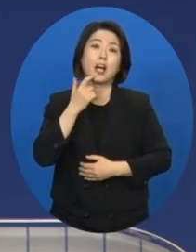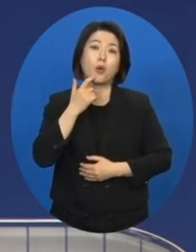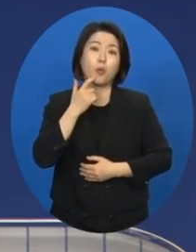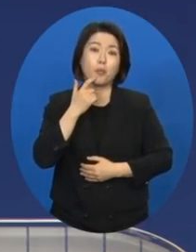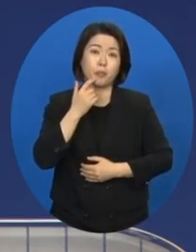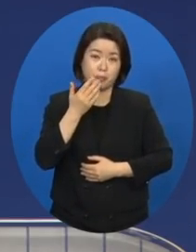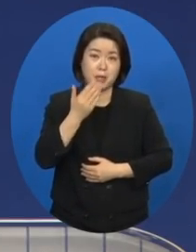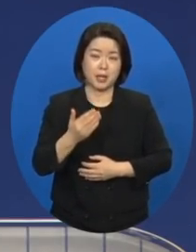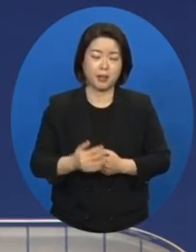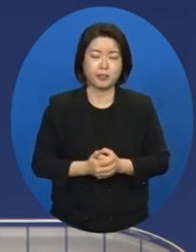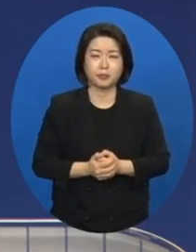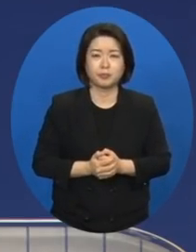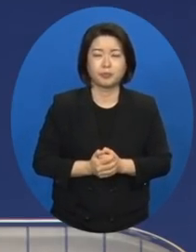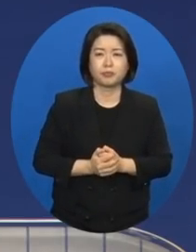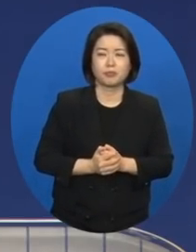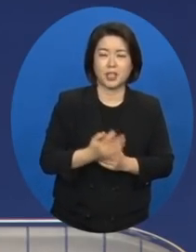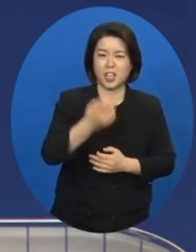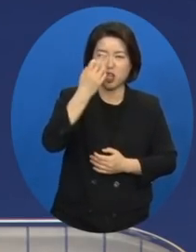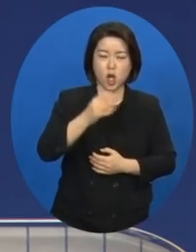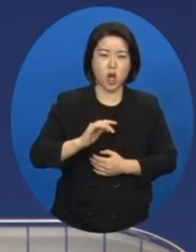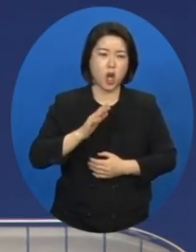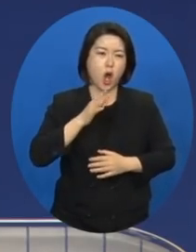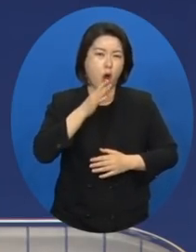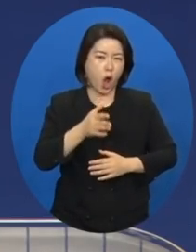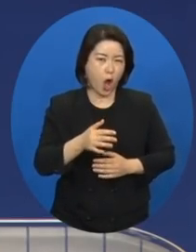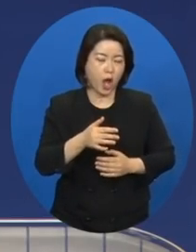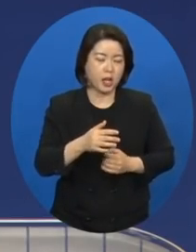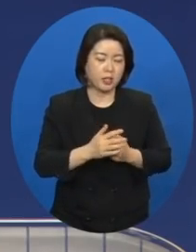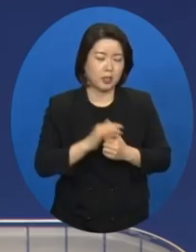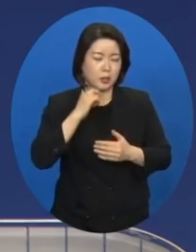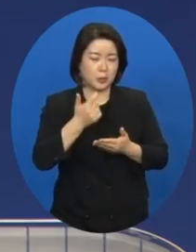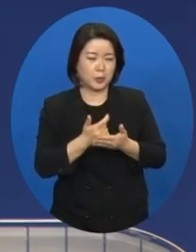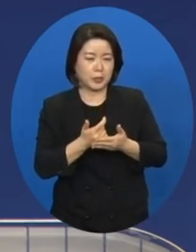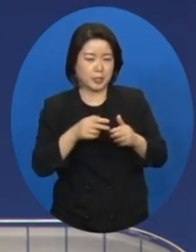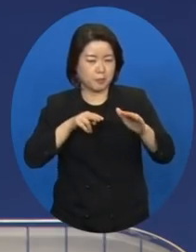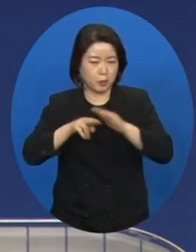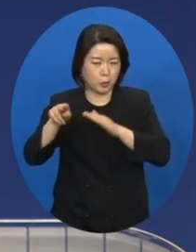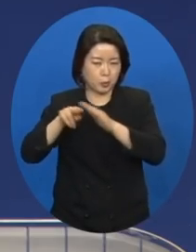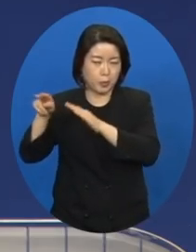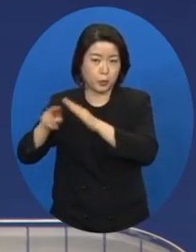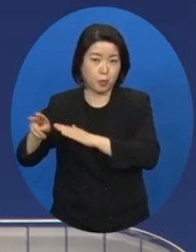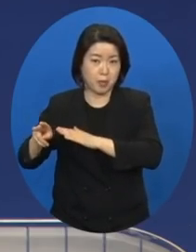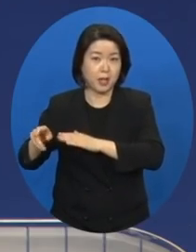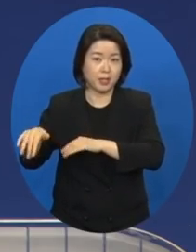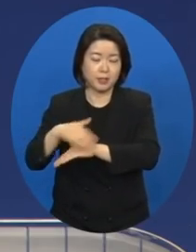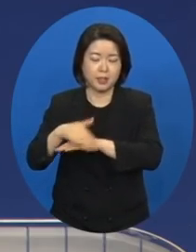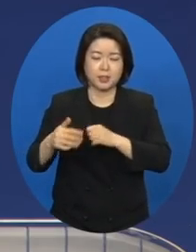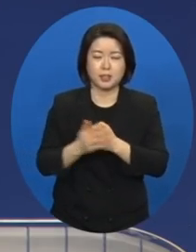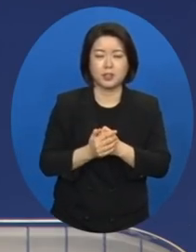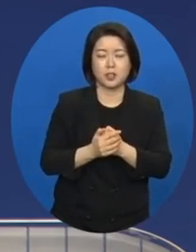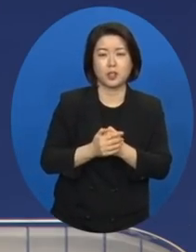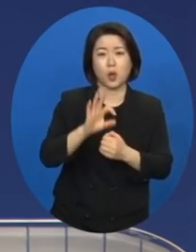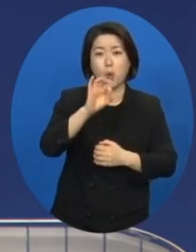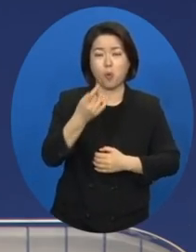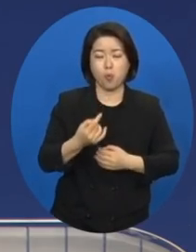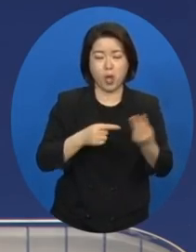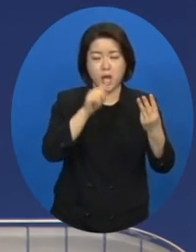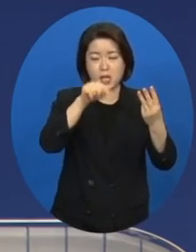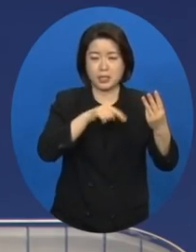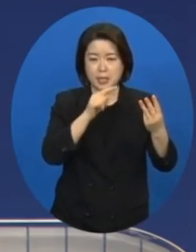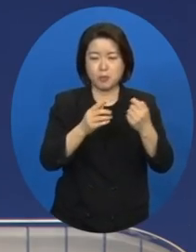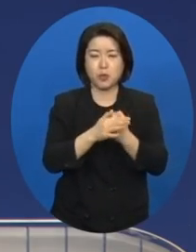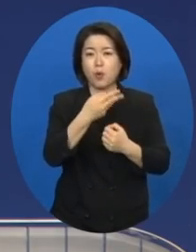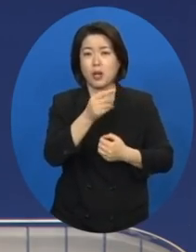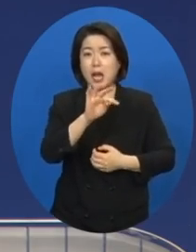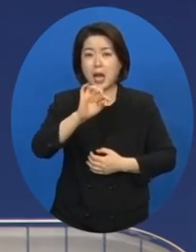있겠습니다. 형을 속인 대가로 도망자 신세가 되어서 도망쳐 다녔죠. 외삼촌 라반에게 속았습니다. 20년을 그렇게 속아서